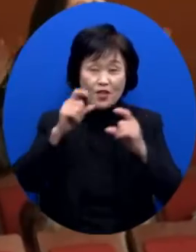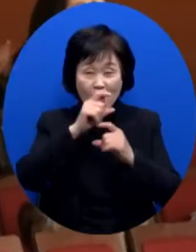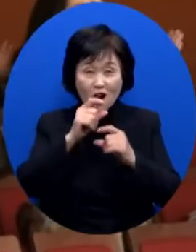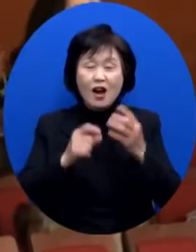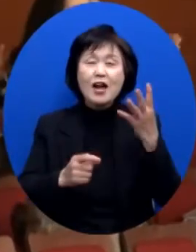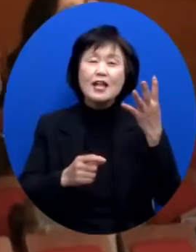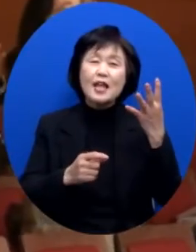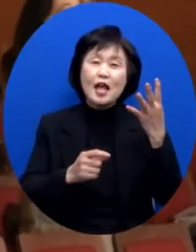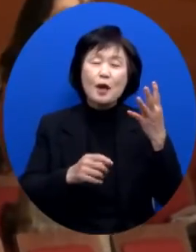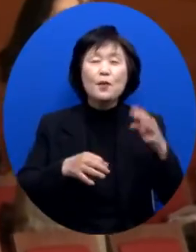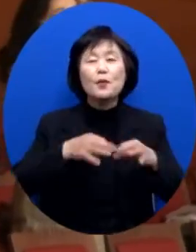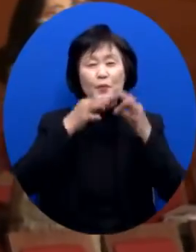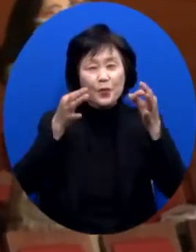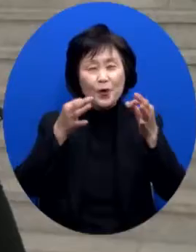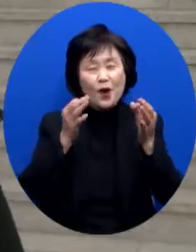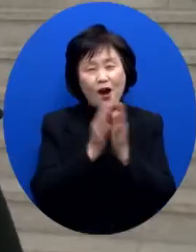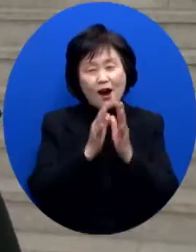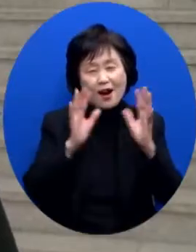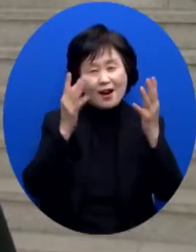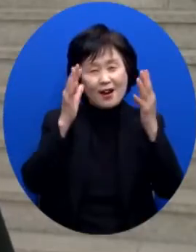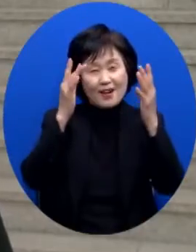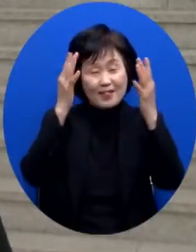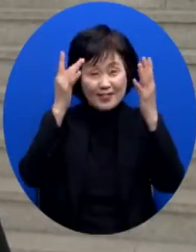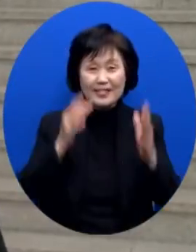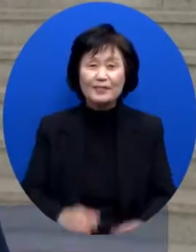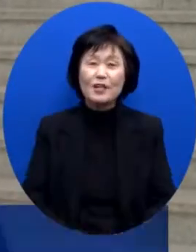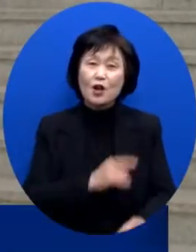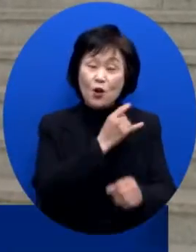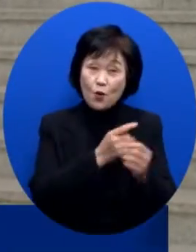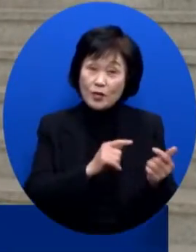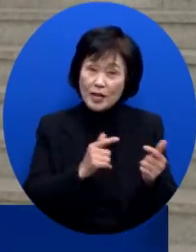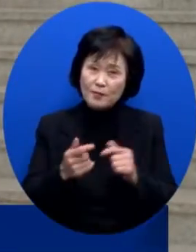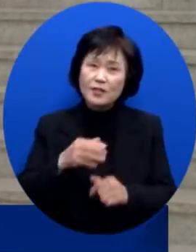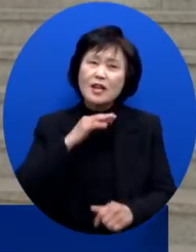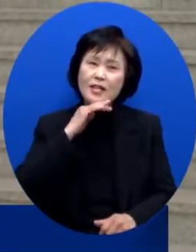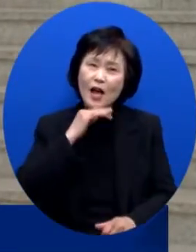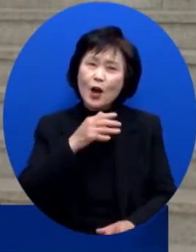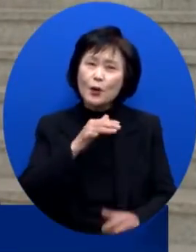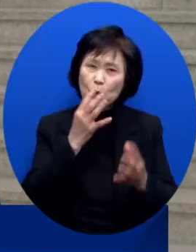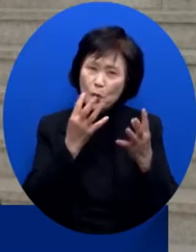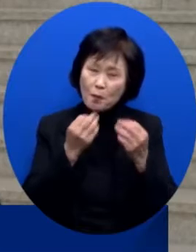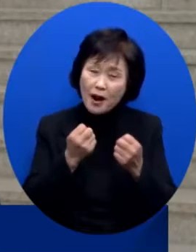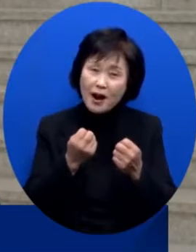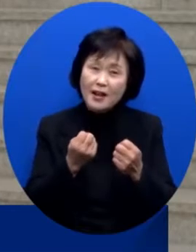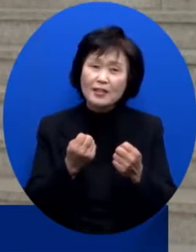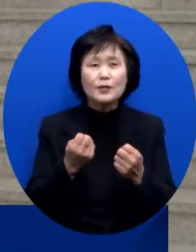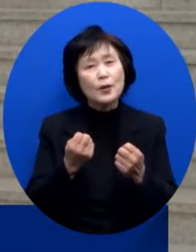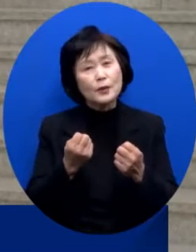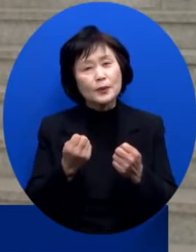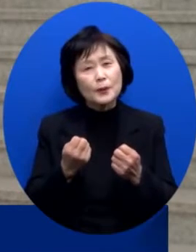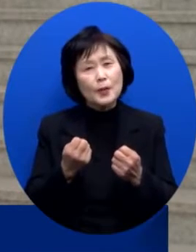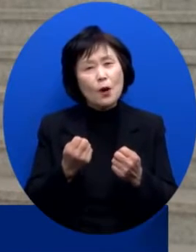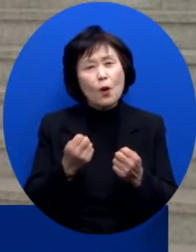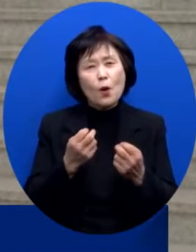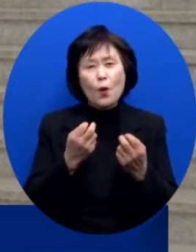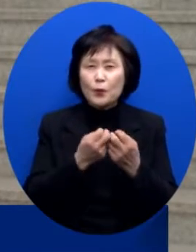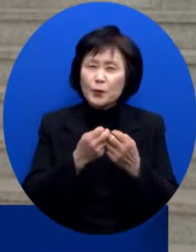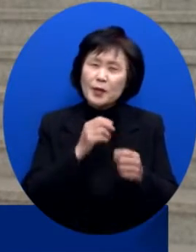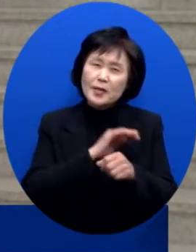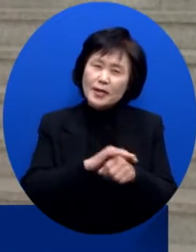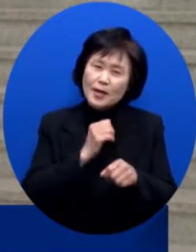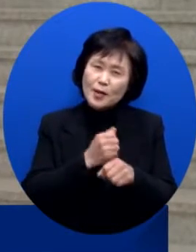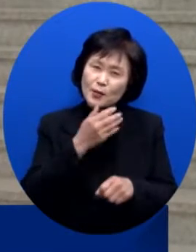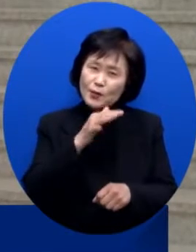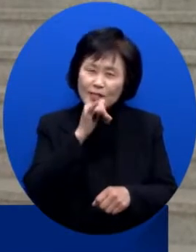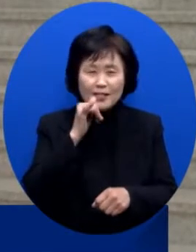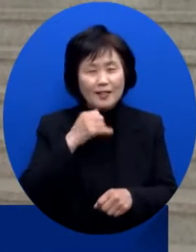환호를 받았습니다 판사님 내년 새거 이뻐 해 내가 주어 하고 또 파는 잘 안고 싶은 끄는